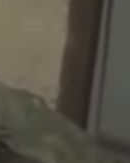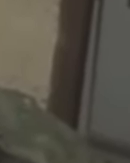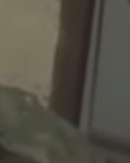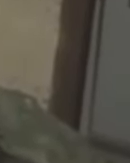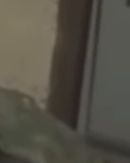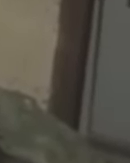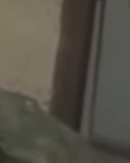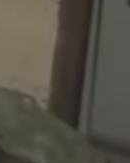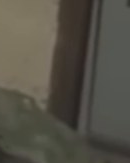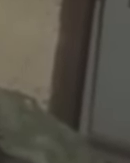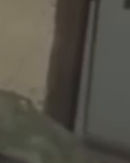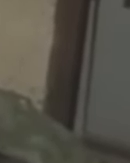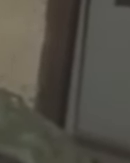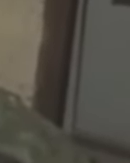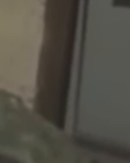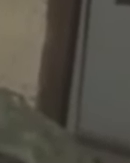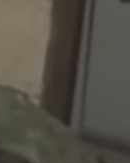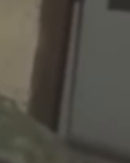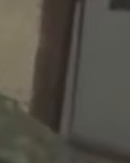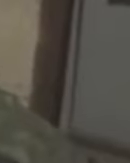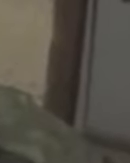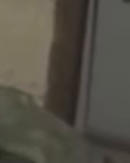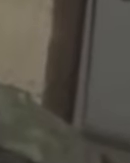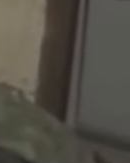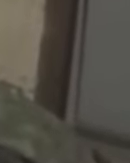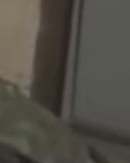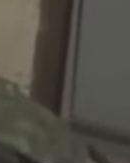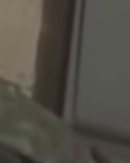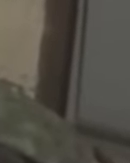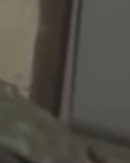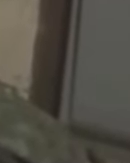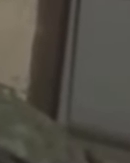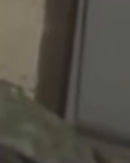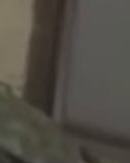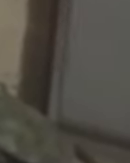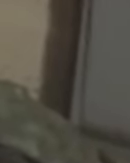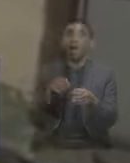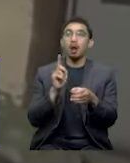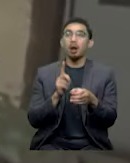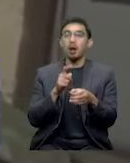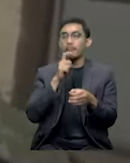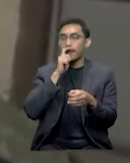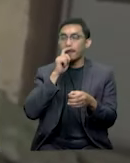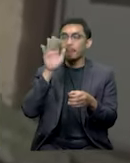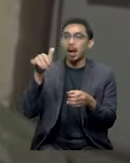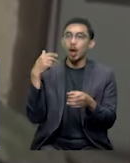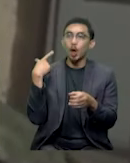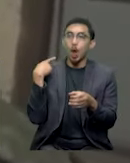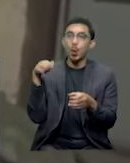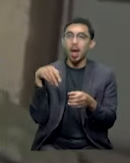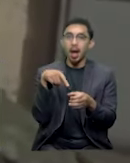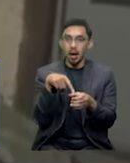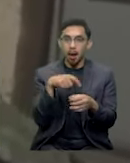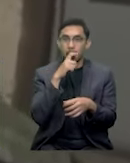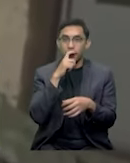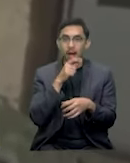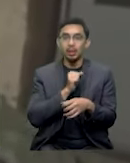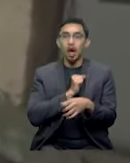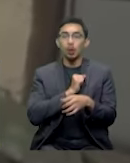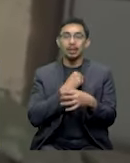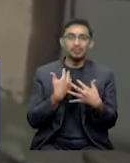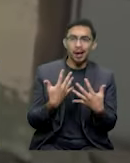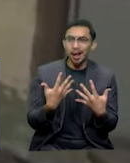di duduknya itu ada ular. Terus saya panggil bapak saya. Habis itu ternyata bapak saya juga gak berani. Ya wis, kalau